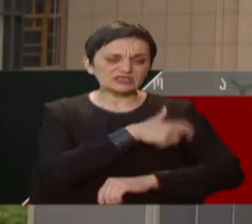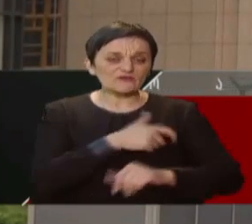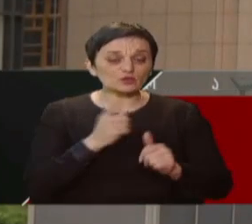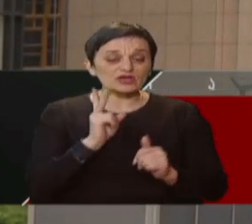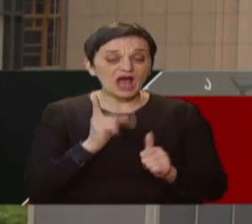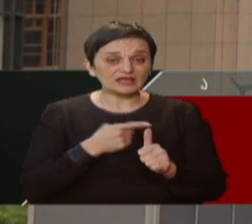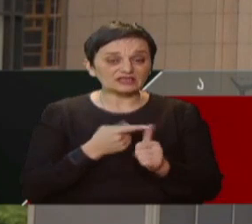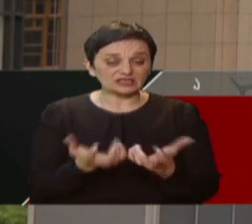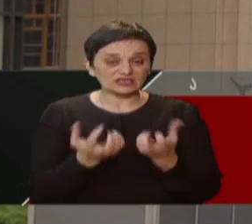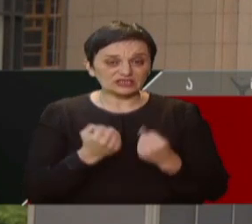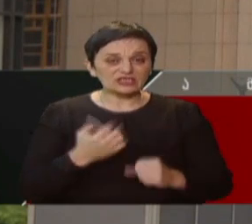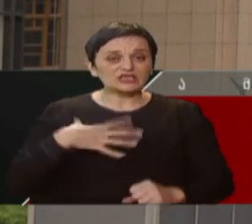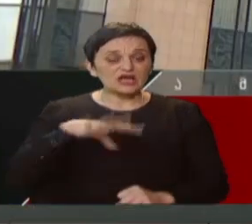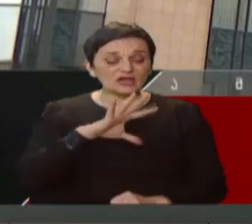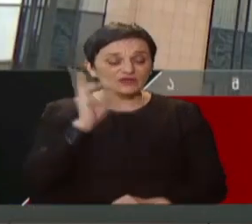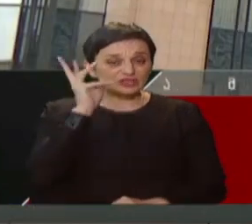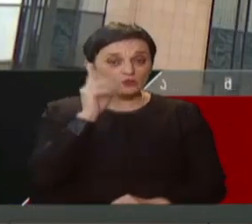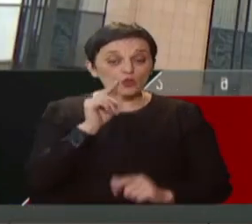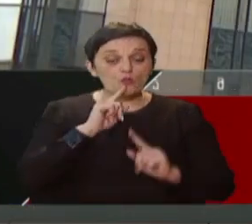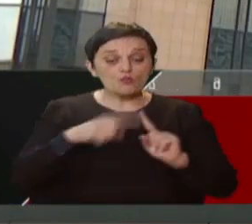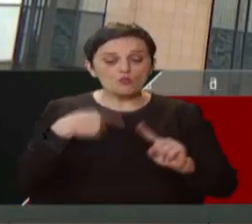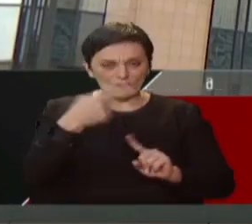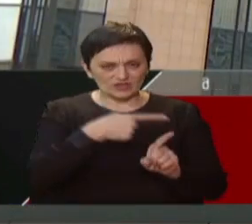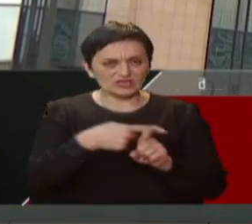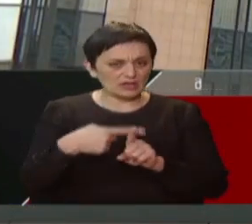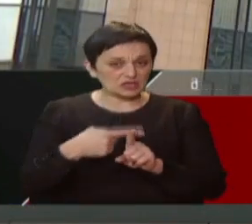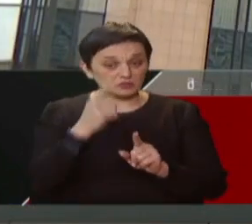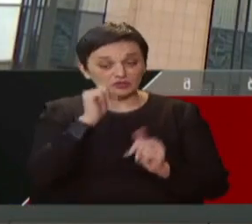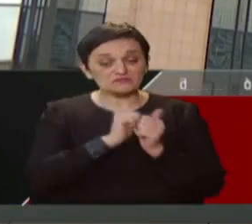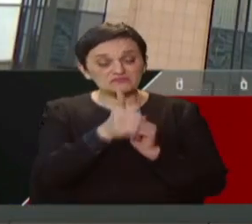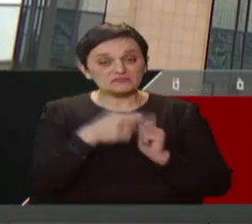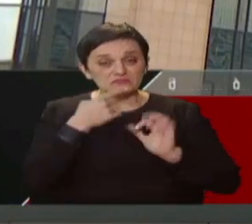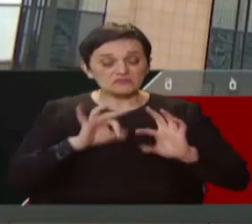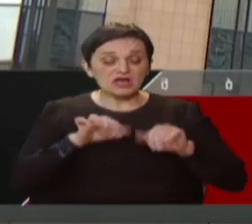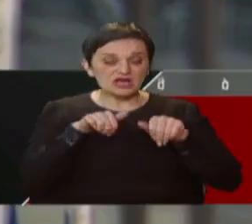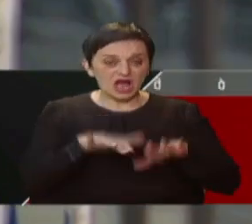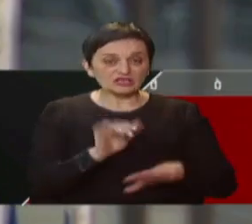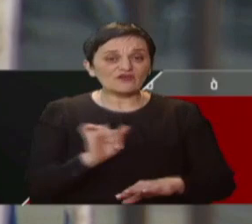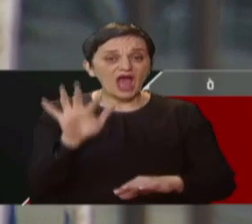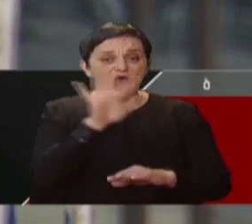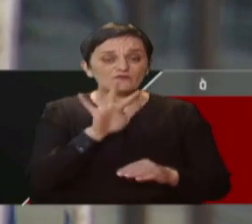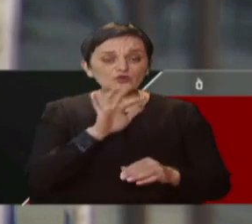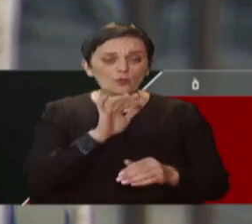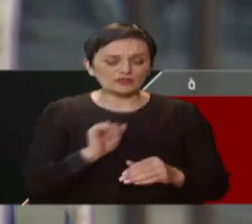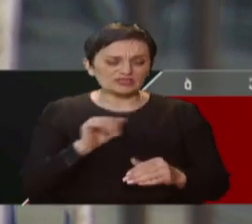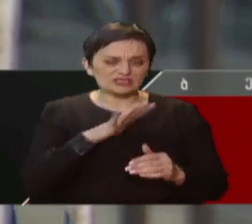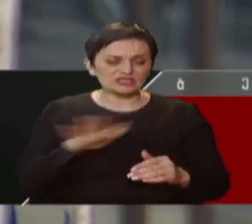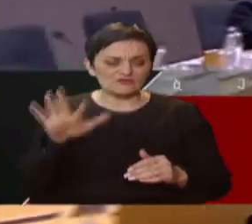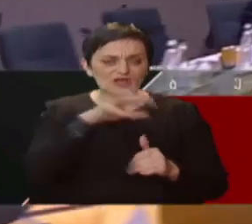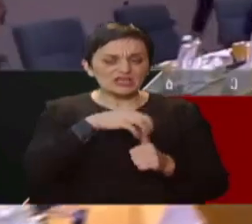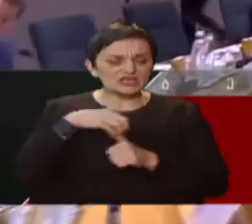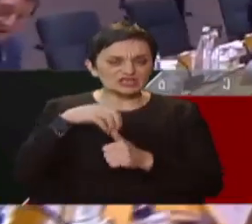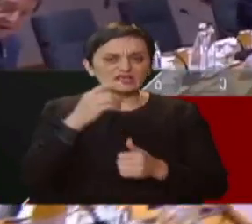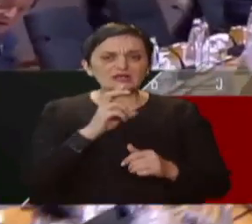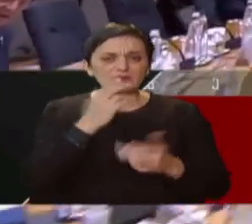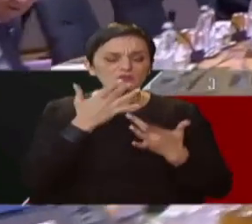seheba, cartoli diplomatebis prognozit, vomava cels, da debitat gadat cdeba, amist kmisa puzolski, europis cuernistuis liderebis, sajarogan cdebebi,